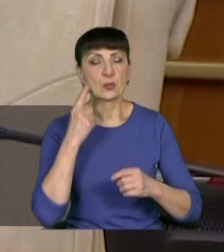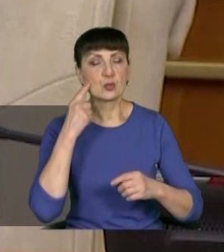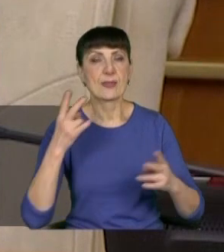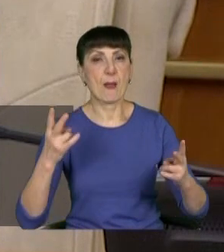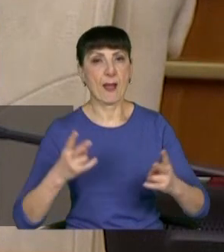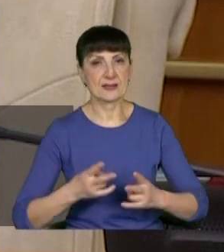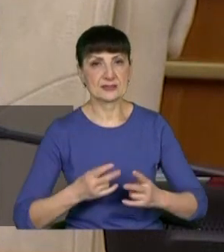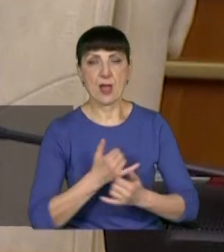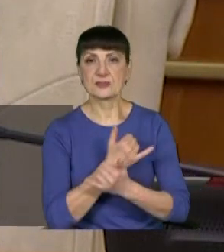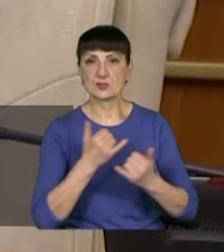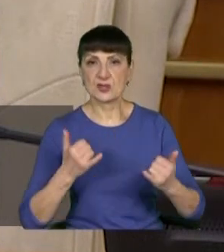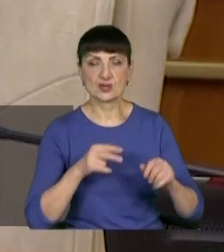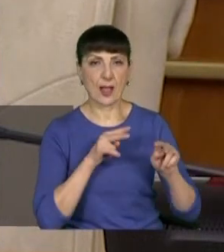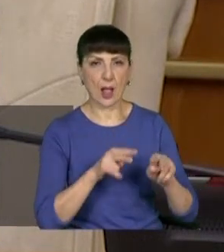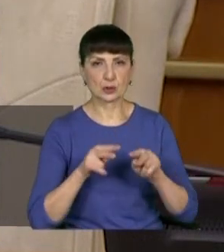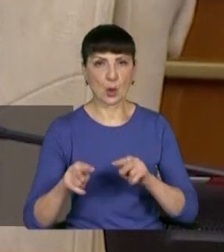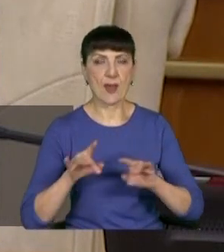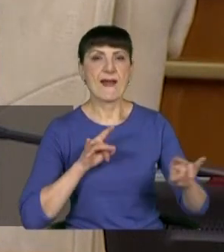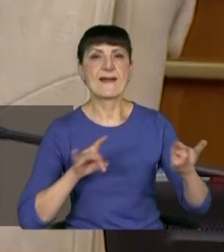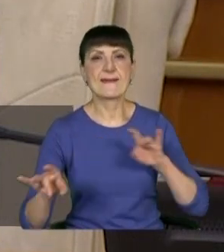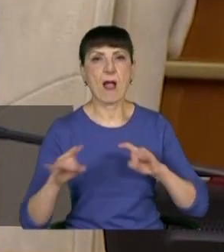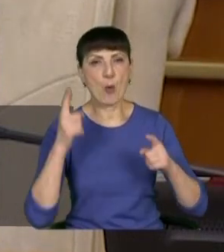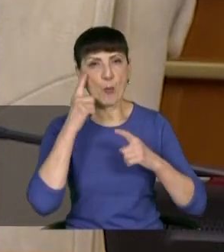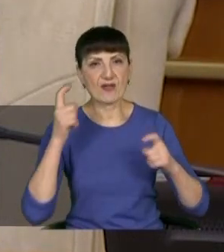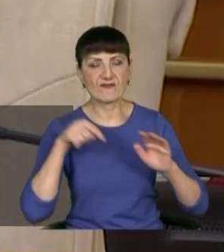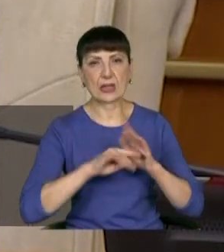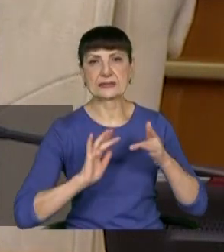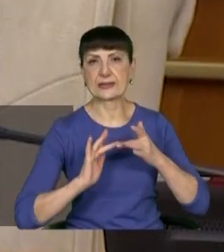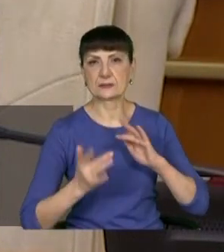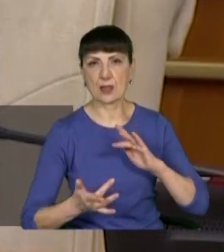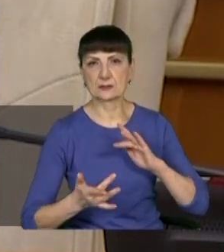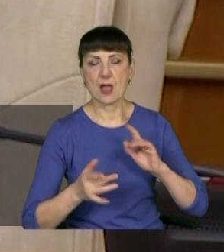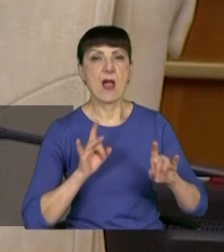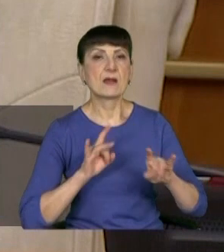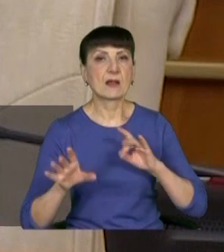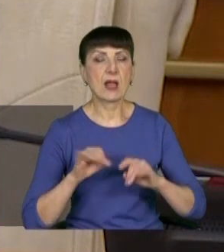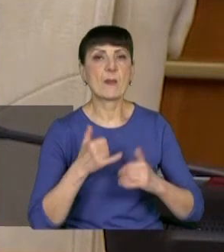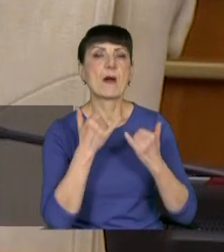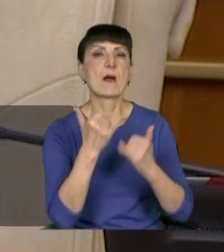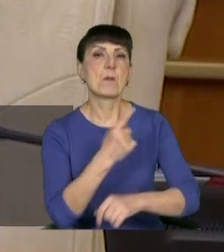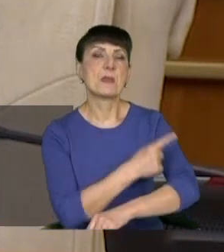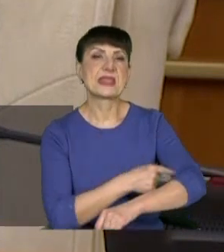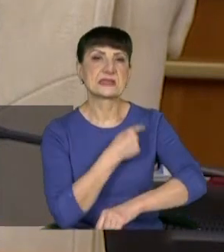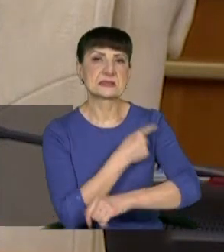необходимым обеспечить контроль рекламных объявлений в социальных сетях, рекламирующих оказание